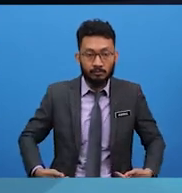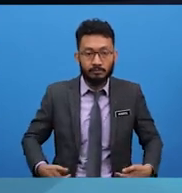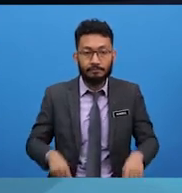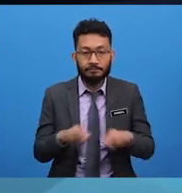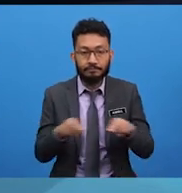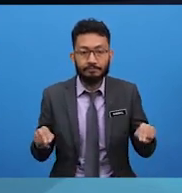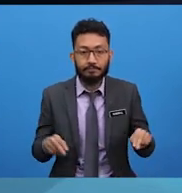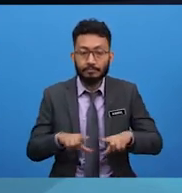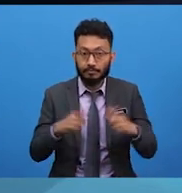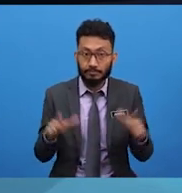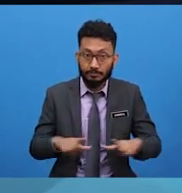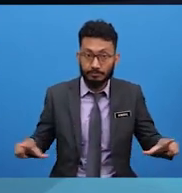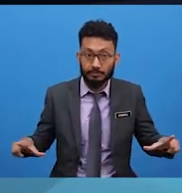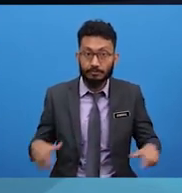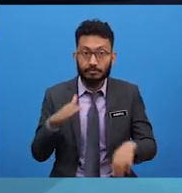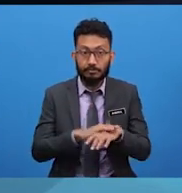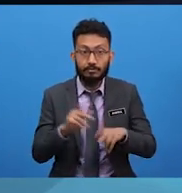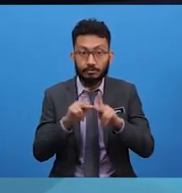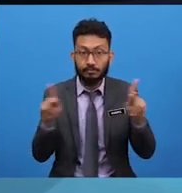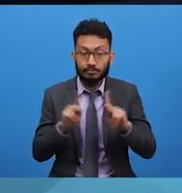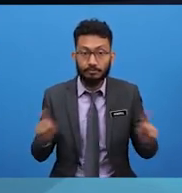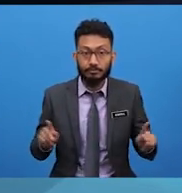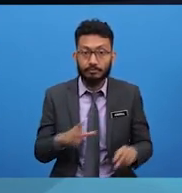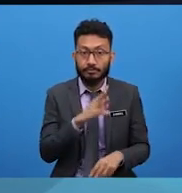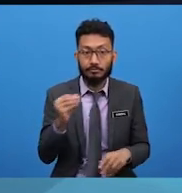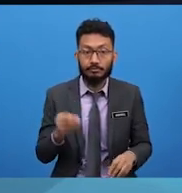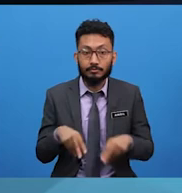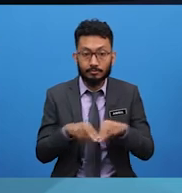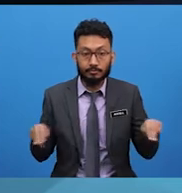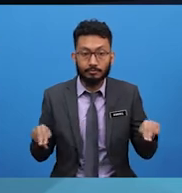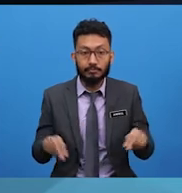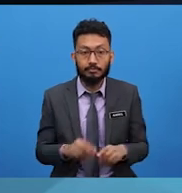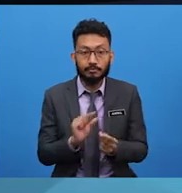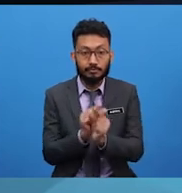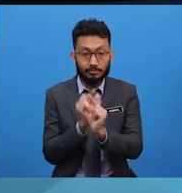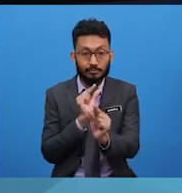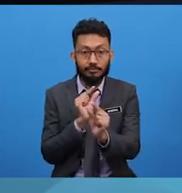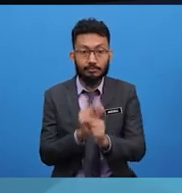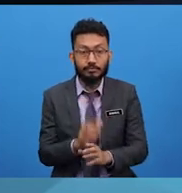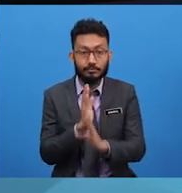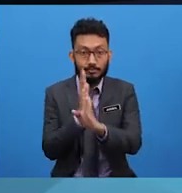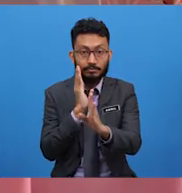kelebaran ukuran pada pola dan mengukur garis lurus atau garis melengkung.